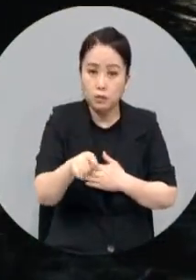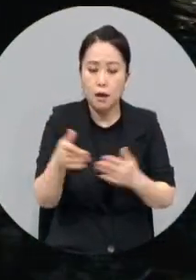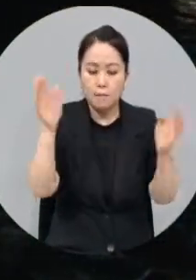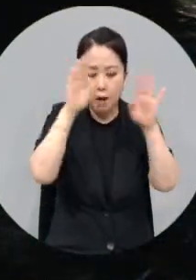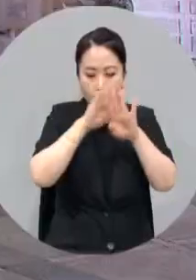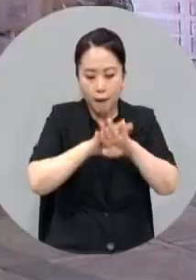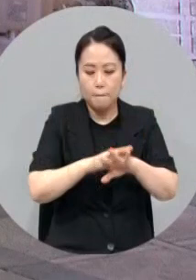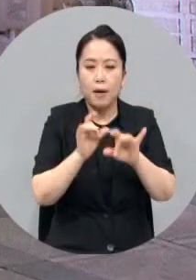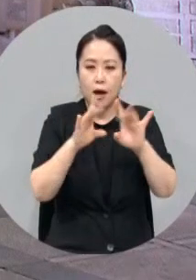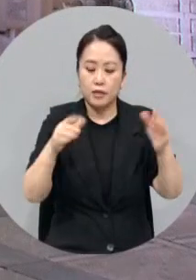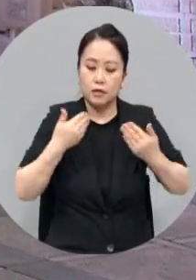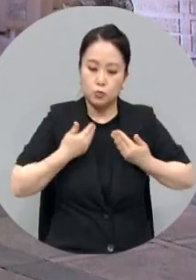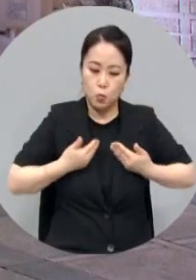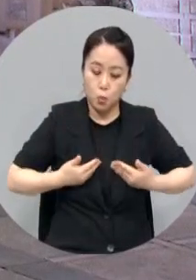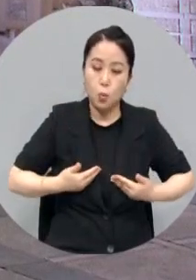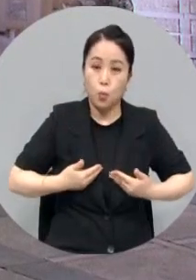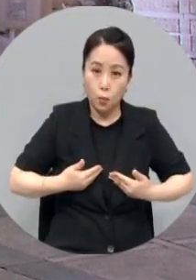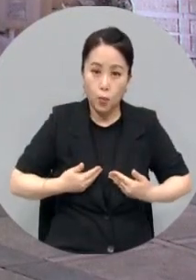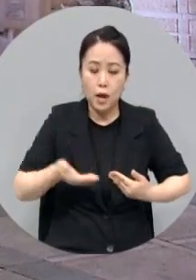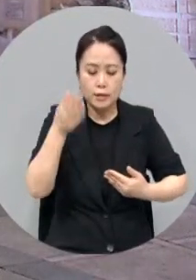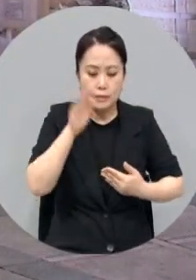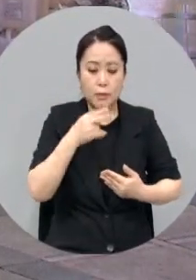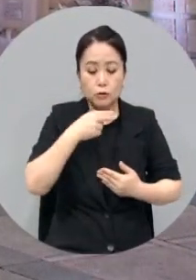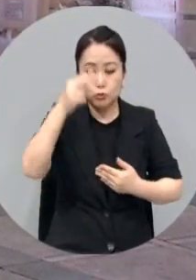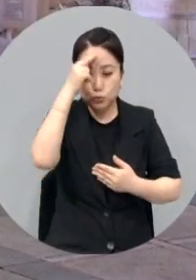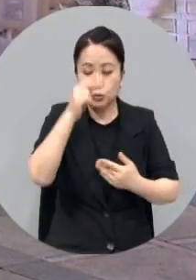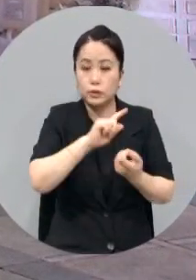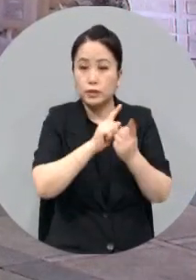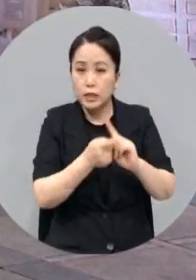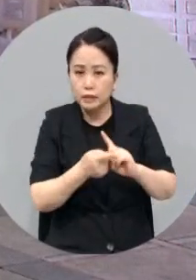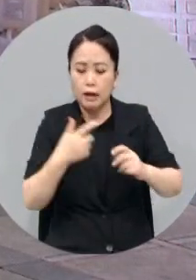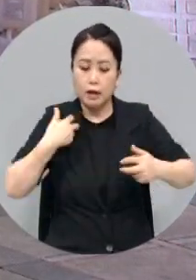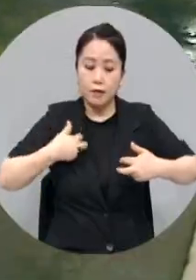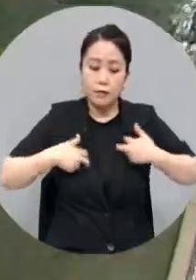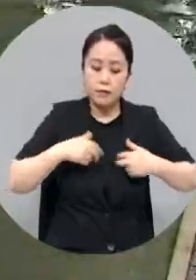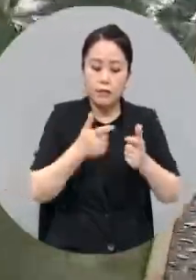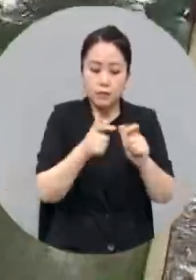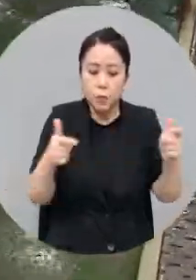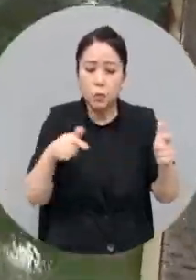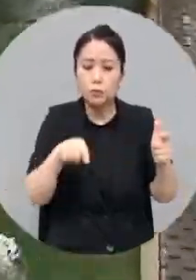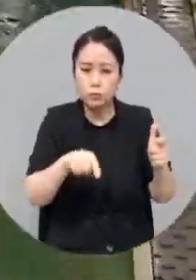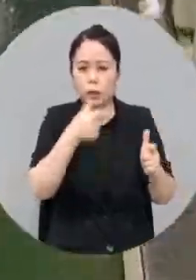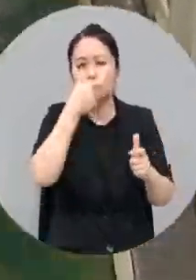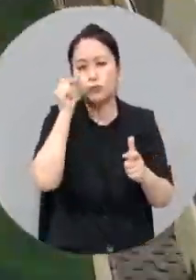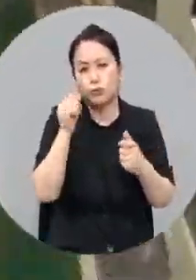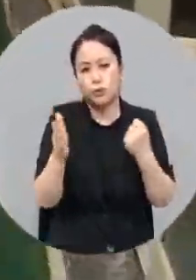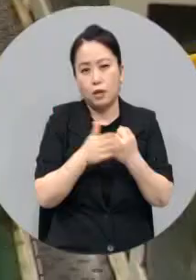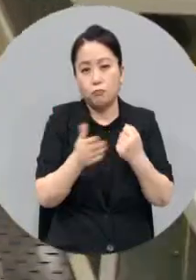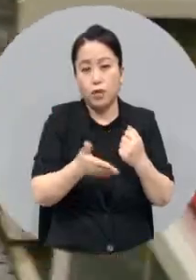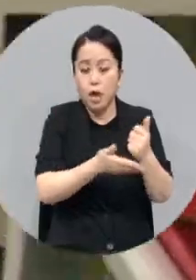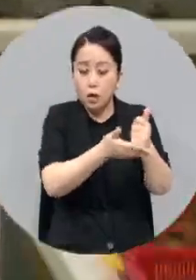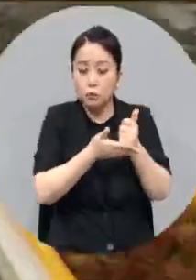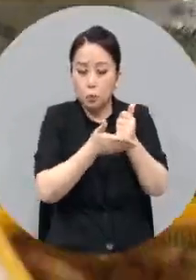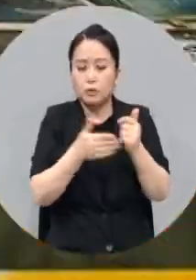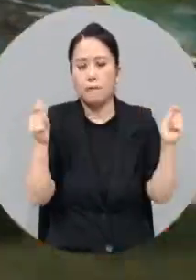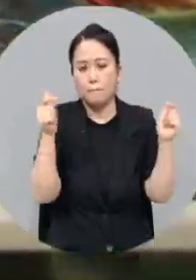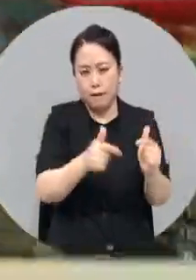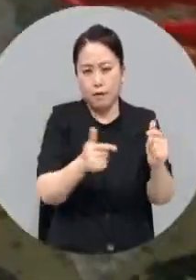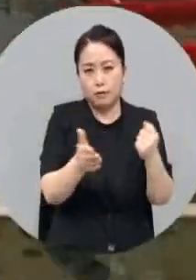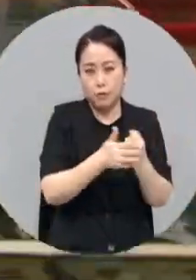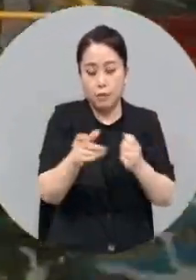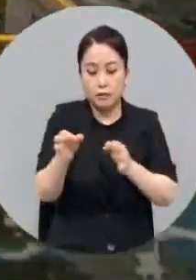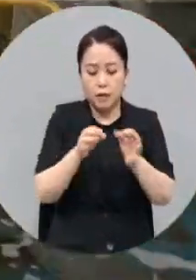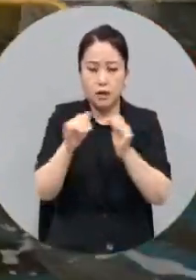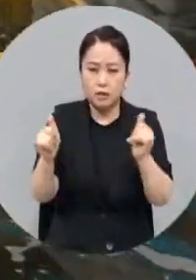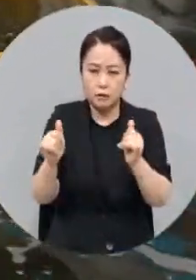정취가 가득합니다. 하지만 술을 대신할 즐길 거리가 부족한 점은 방문객 급감으로 이어져 지역 상인들의